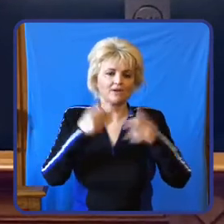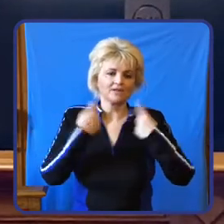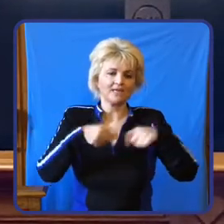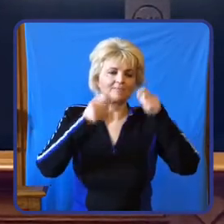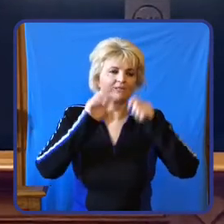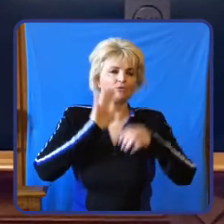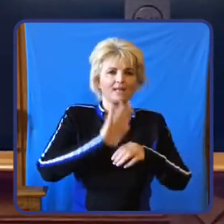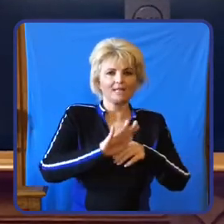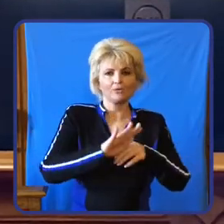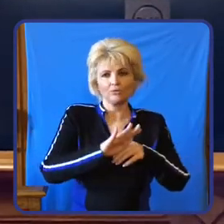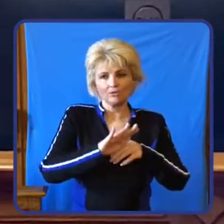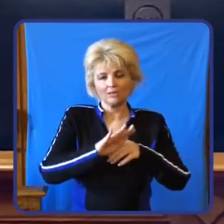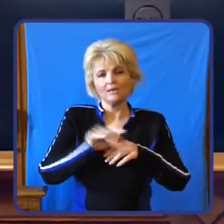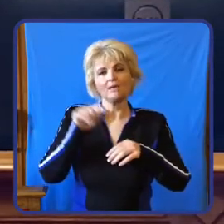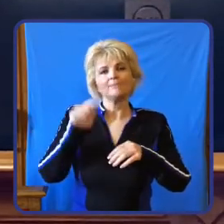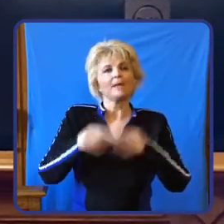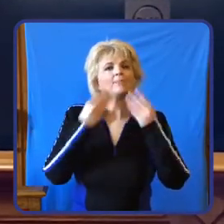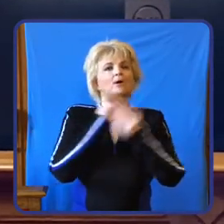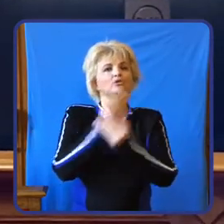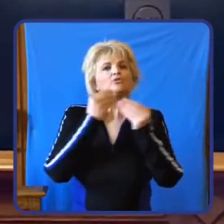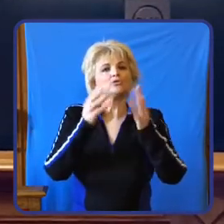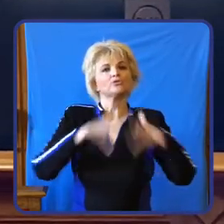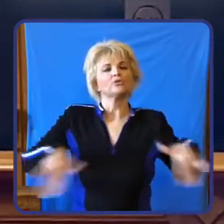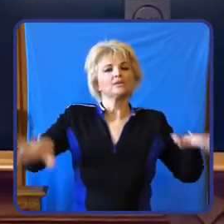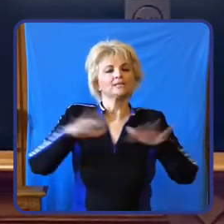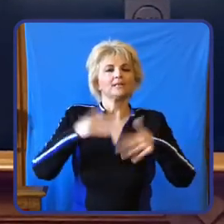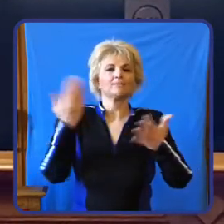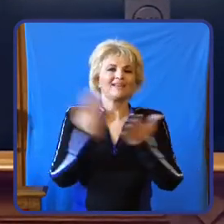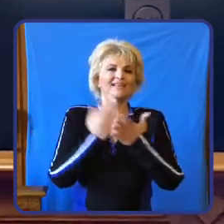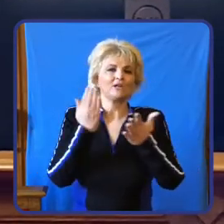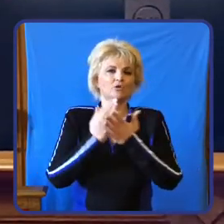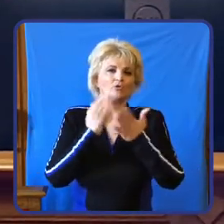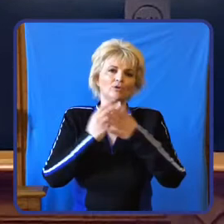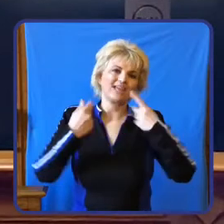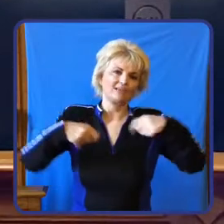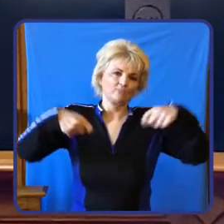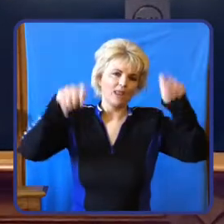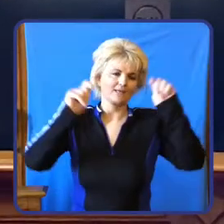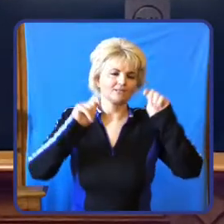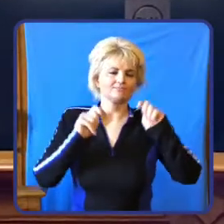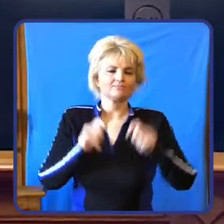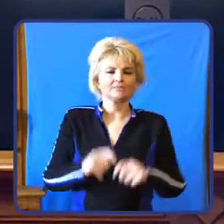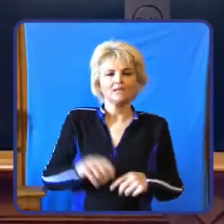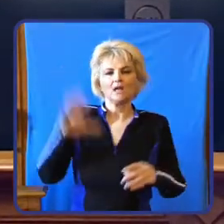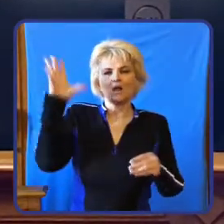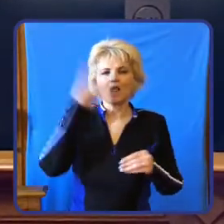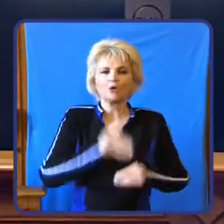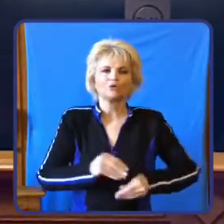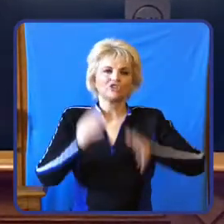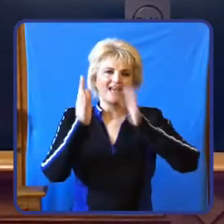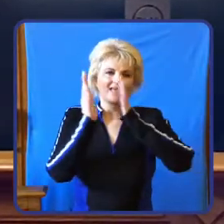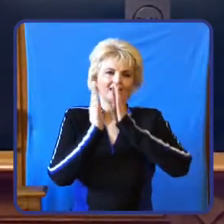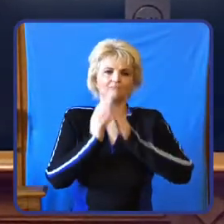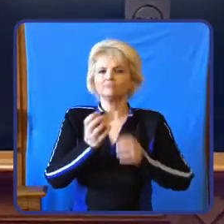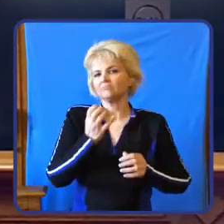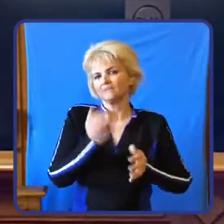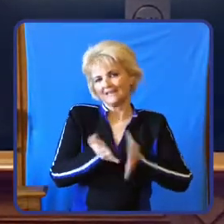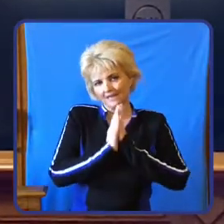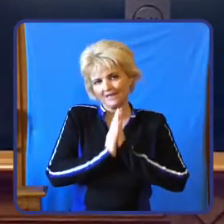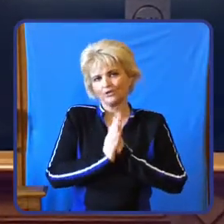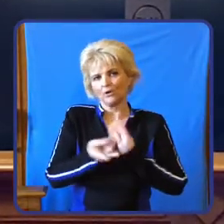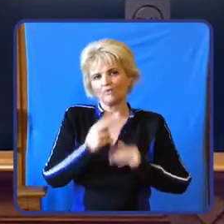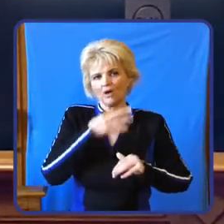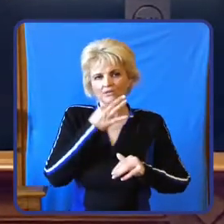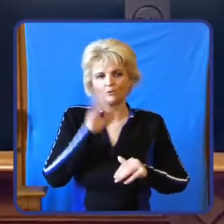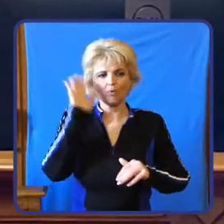egy építészetileg is ebbe a gyönyörű környezetbe illő és onnan nem kidróvó épületet. Tehát lakosság igényről van szó, és amikor tudjuk, majd meg